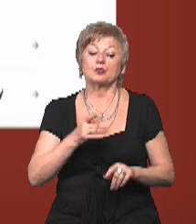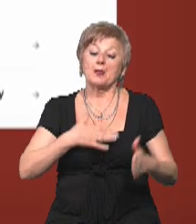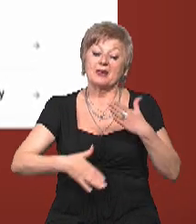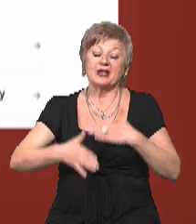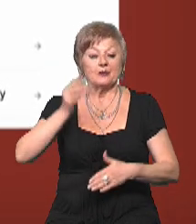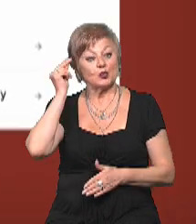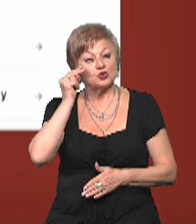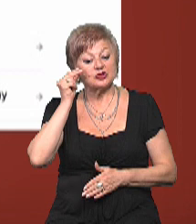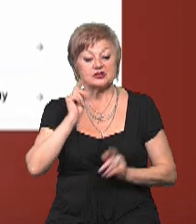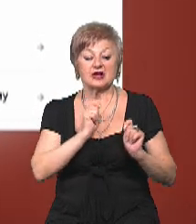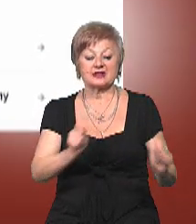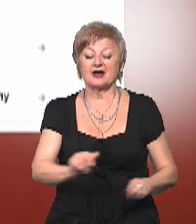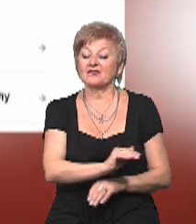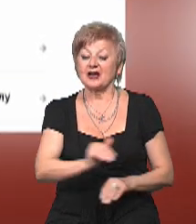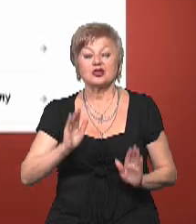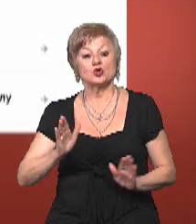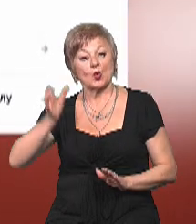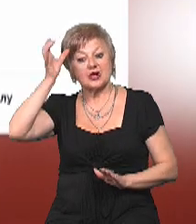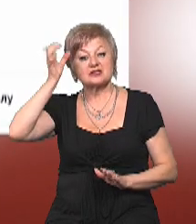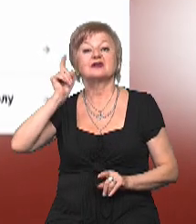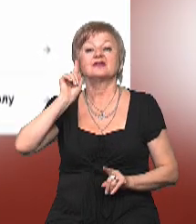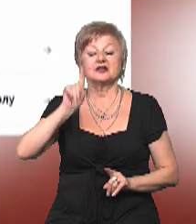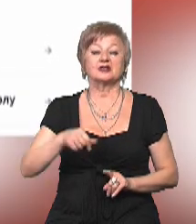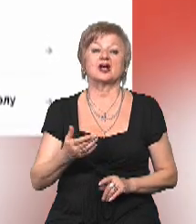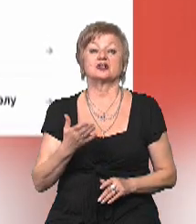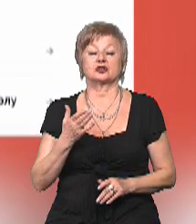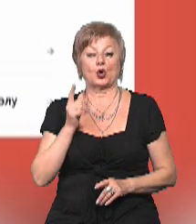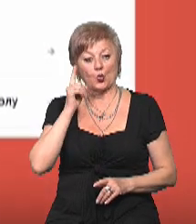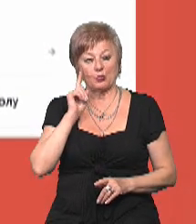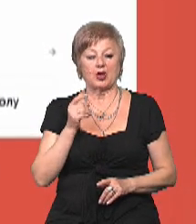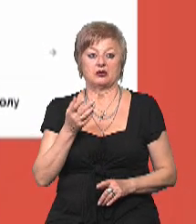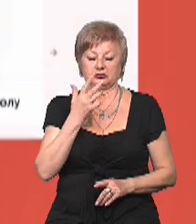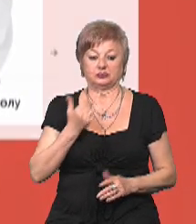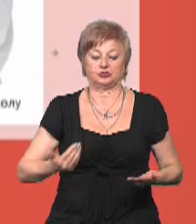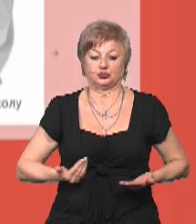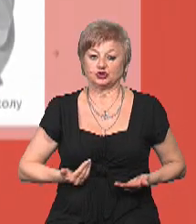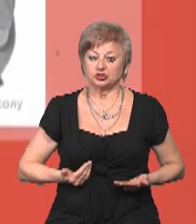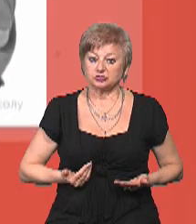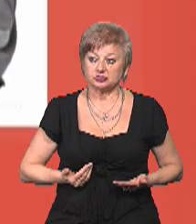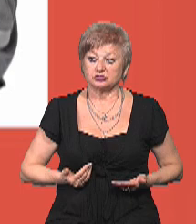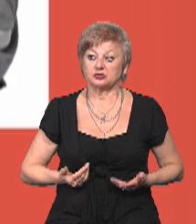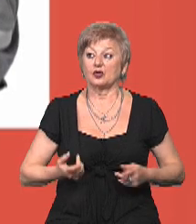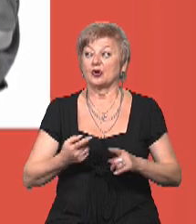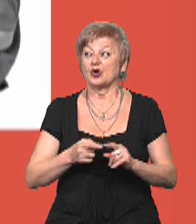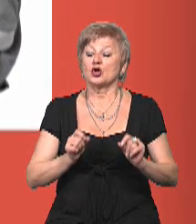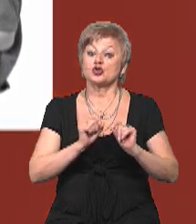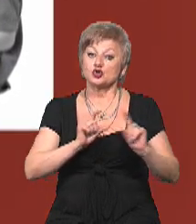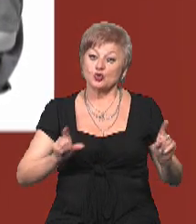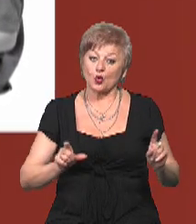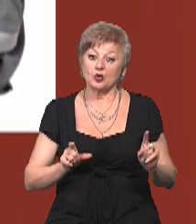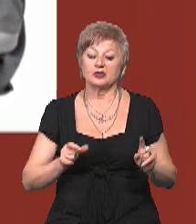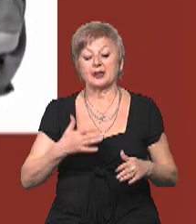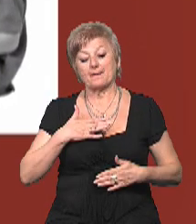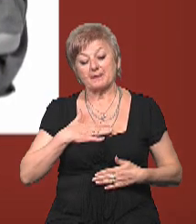навчатись, і яка даватиме учням не тільки знання, а й вміння застосувати їх у житті. НУШ, за своєю теорією, це школа, до якої приємно